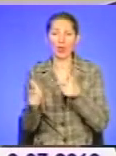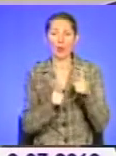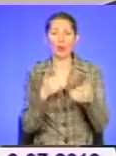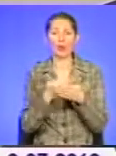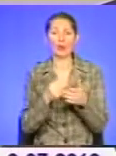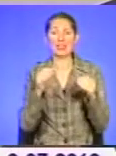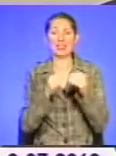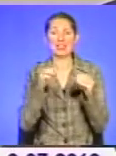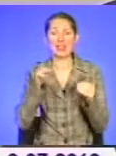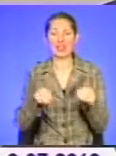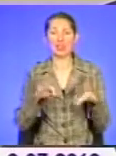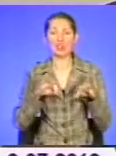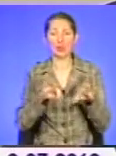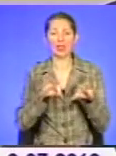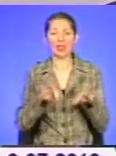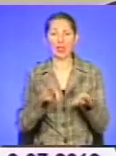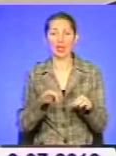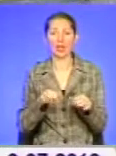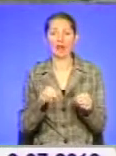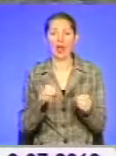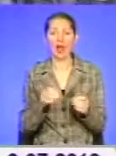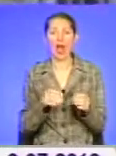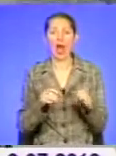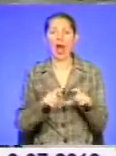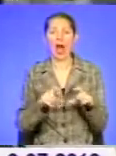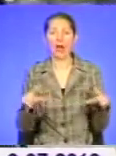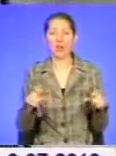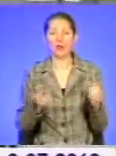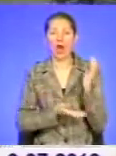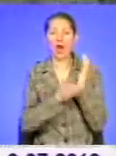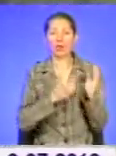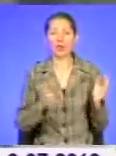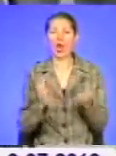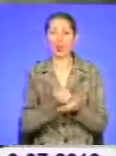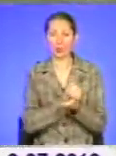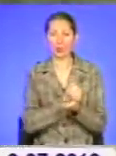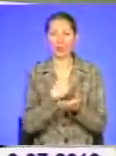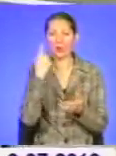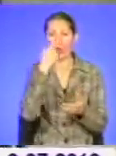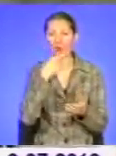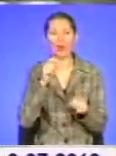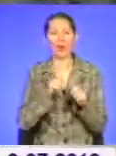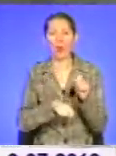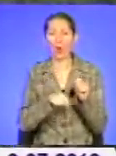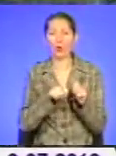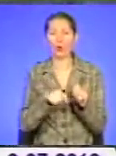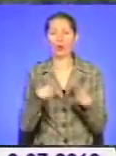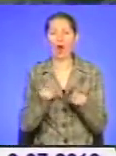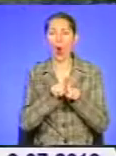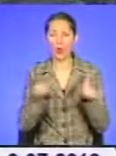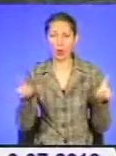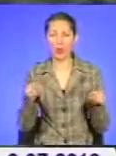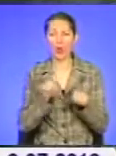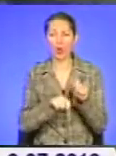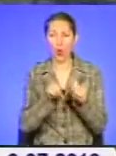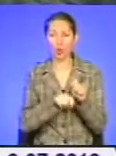техніки Агентства лісних ресурсів. На особливому контролі уряду Чорнобильська зона відчуження. За словами Олександра Вілкула,